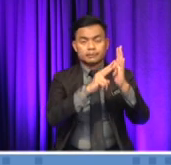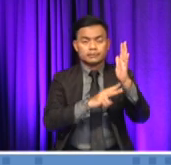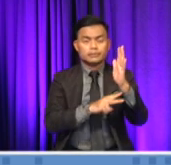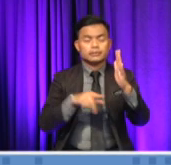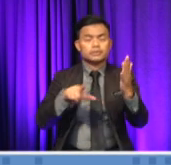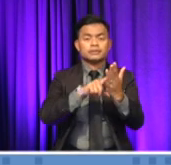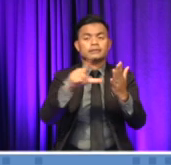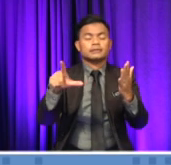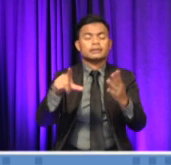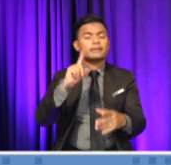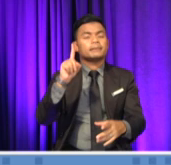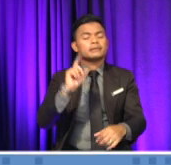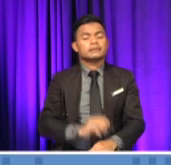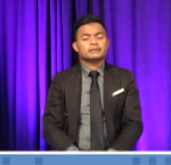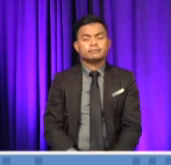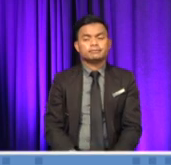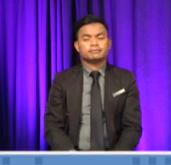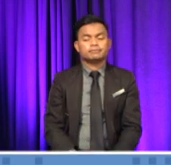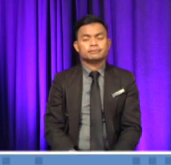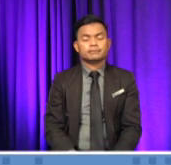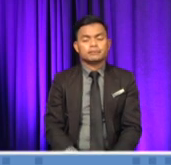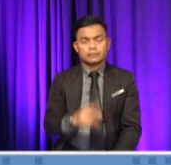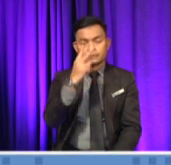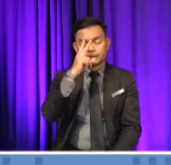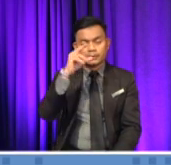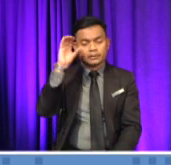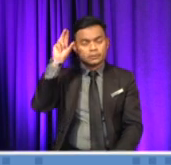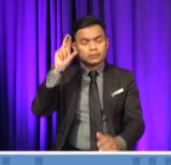satu oke kalian tengok pada gambar